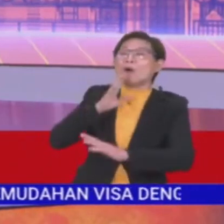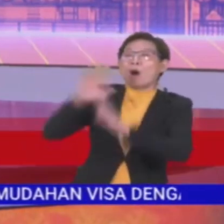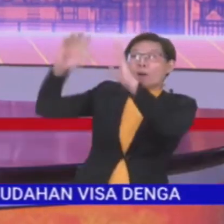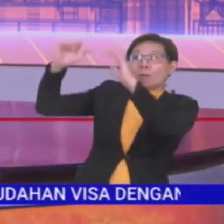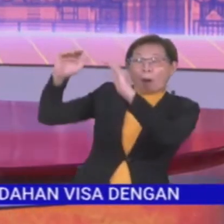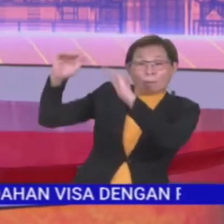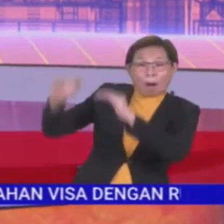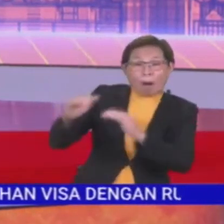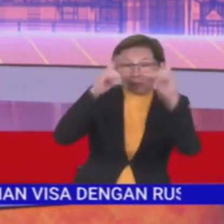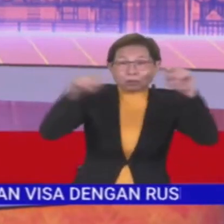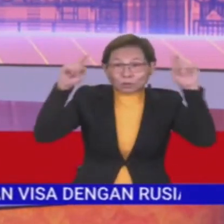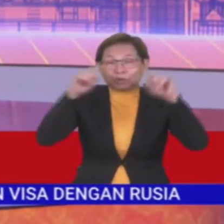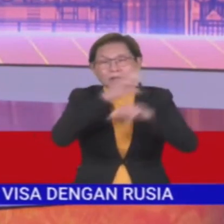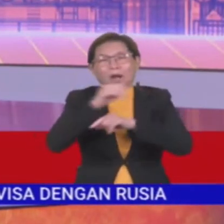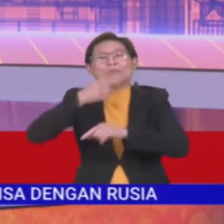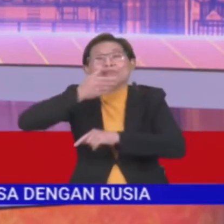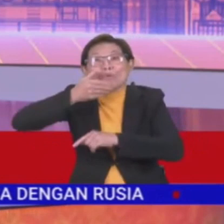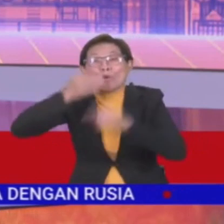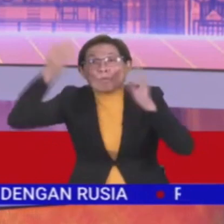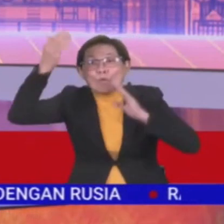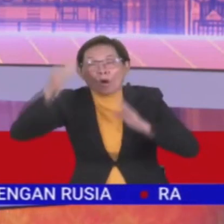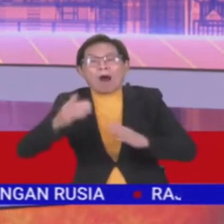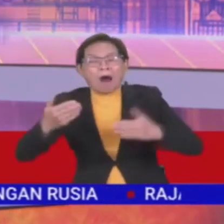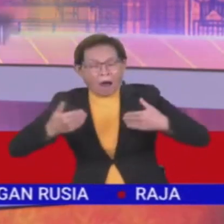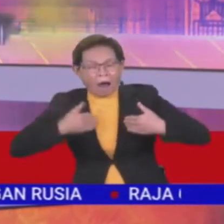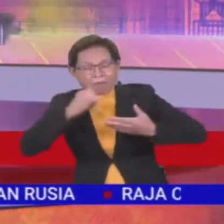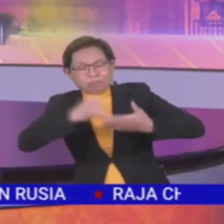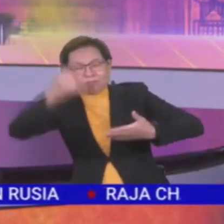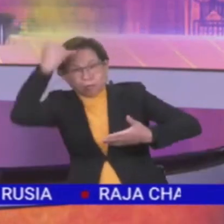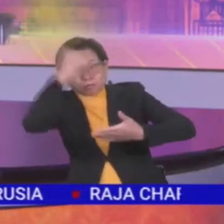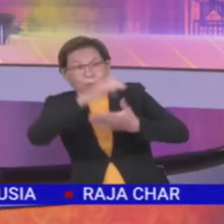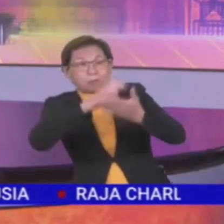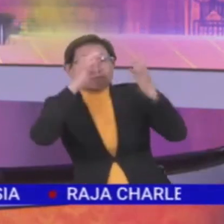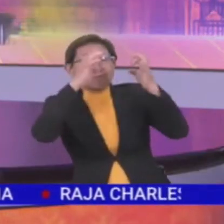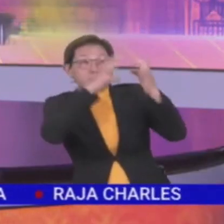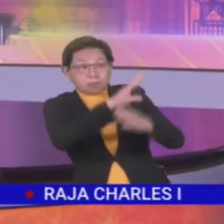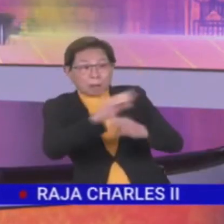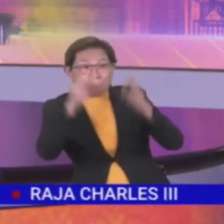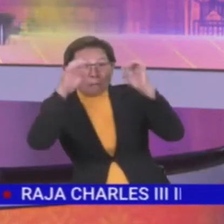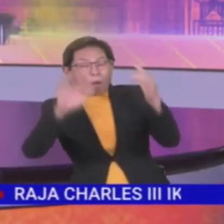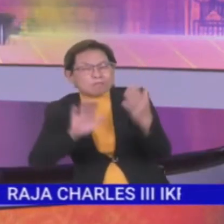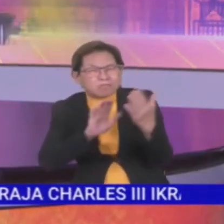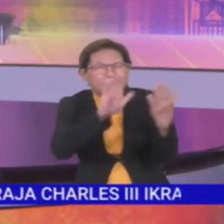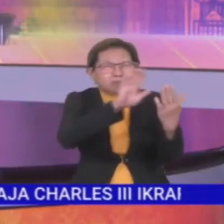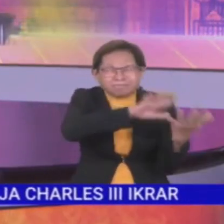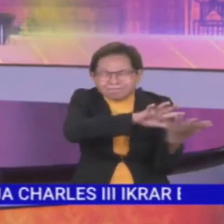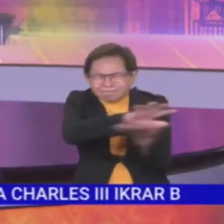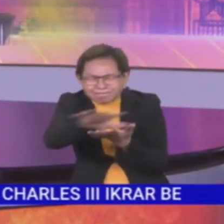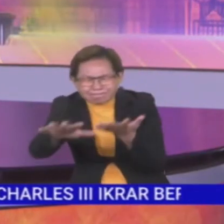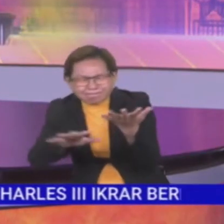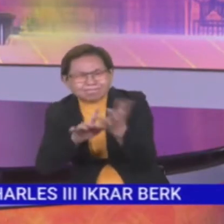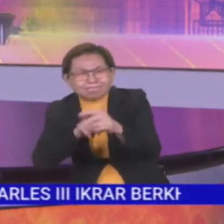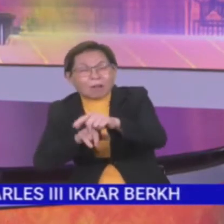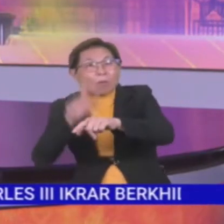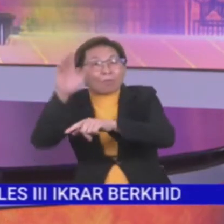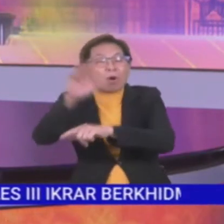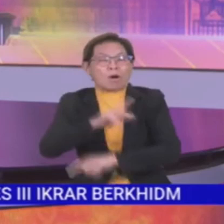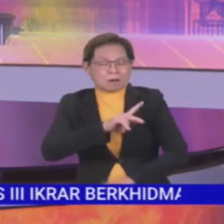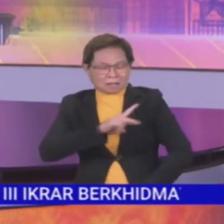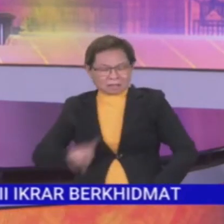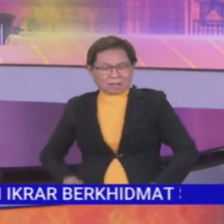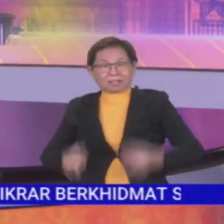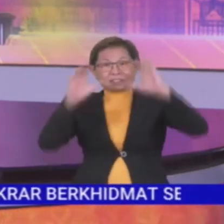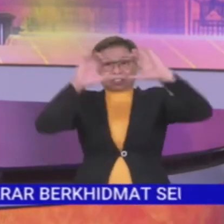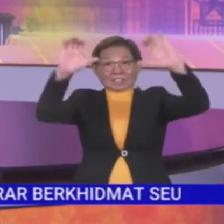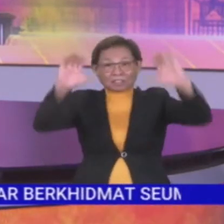dan Ajun rasimuda negara dibekalkan dengan ilmu serta pendidikan dalam menghadapi ketidaktentuan yang masa depan bagindo yang